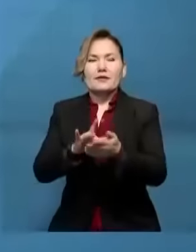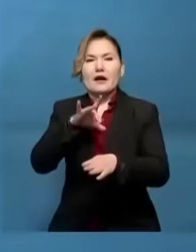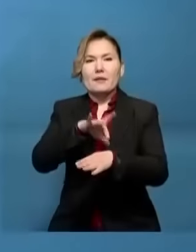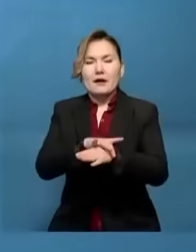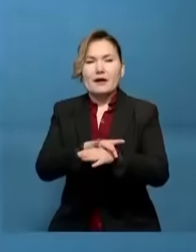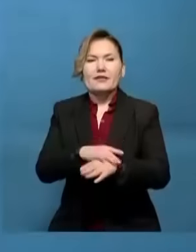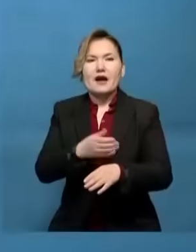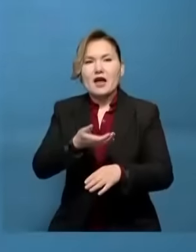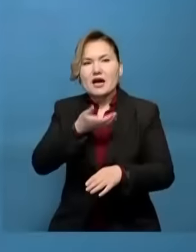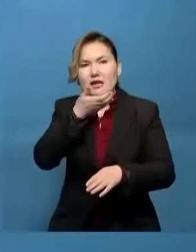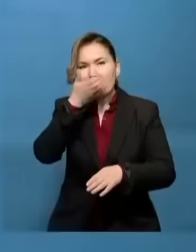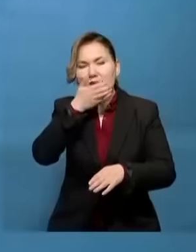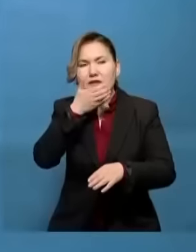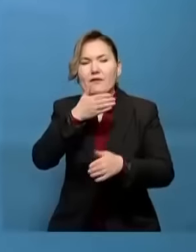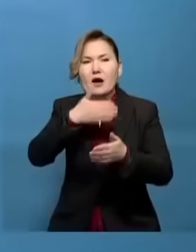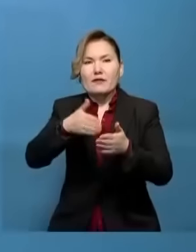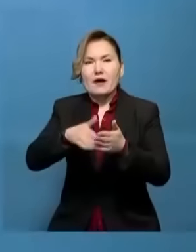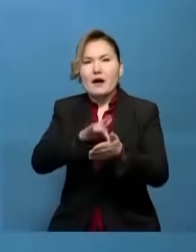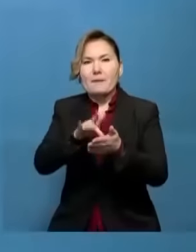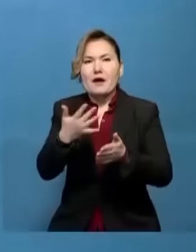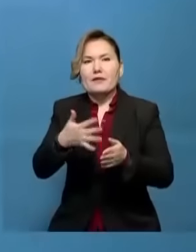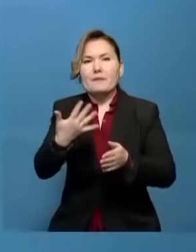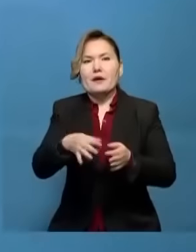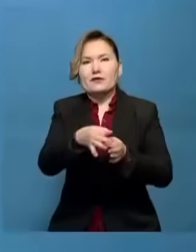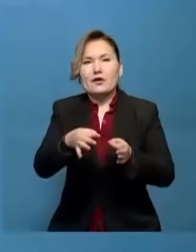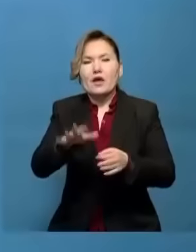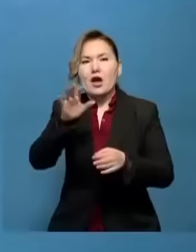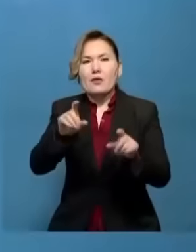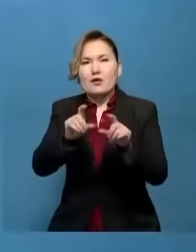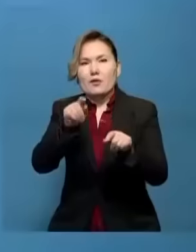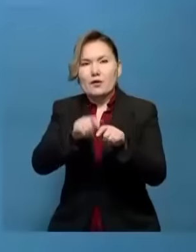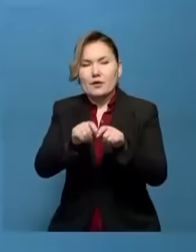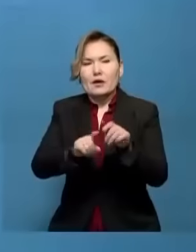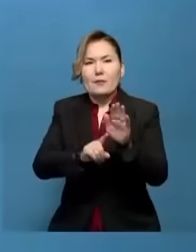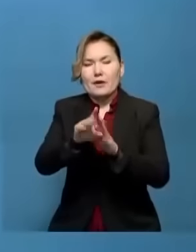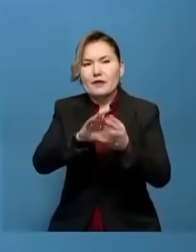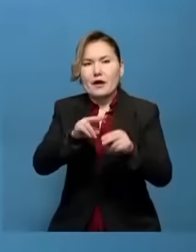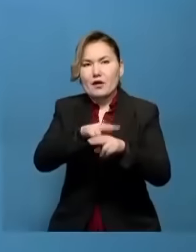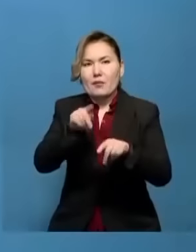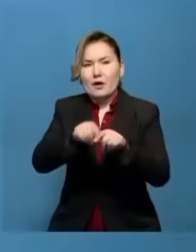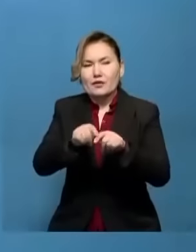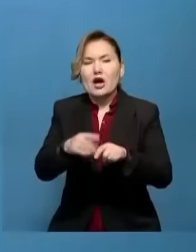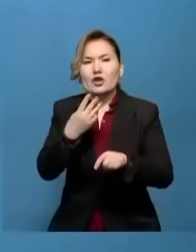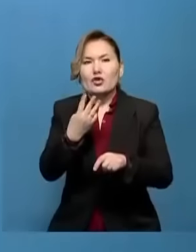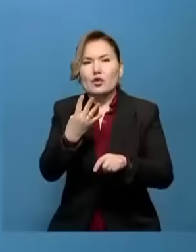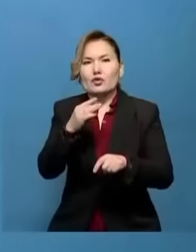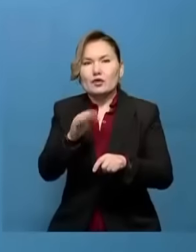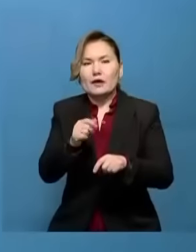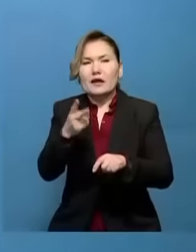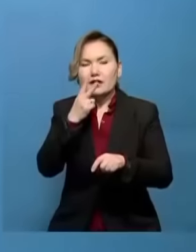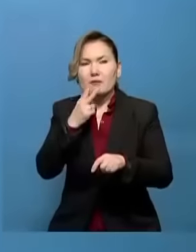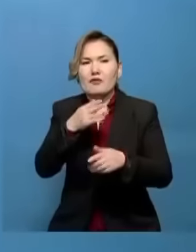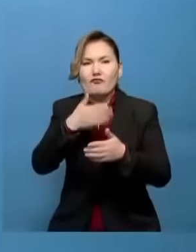тәркіленген насыбайлар жойылды. Қаланың 5 ауданында 500-ден астам сауда орны тексерілді. Рейд барысында 4 тонна темекі өнімдері